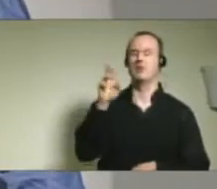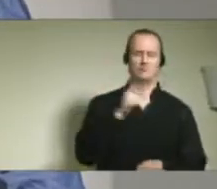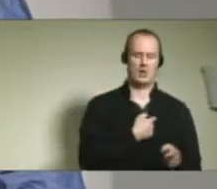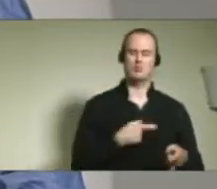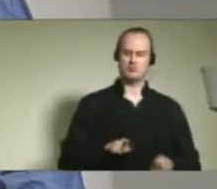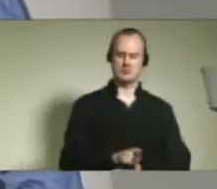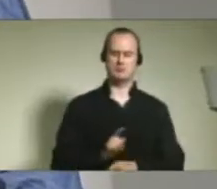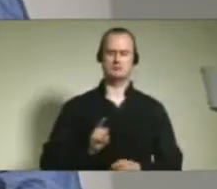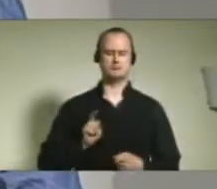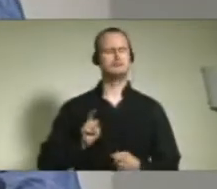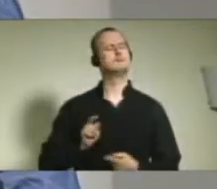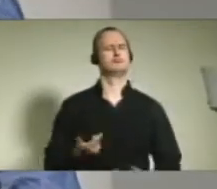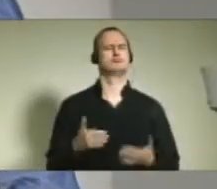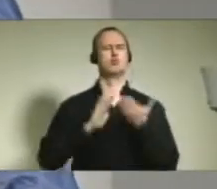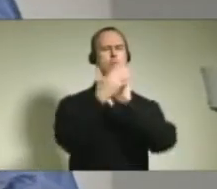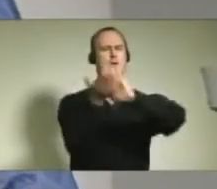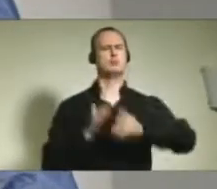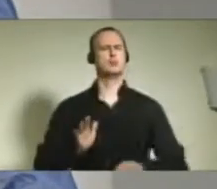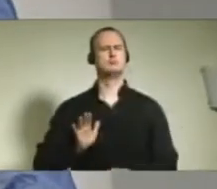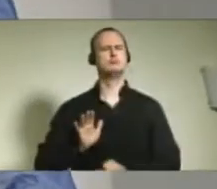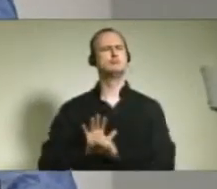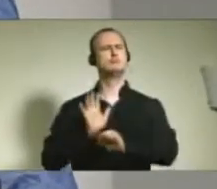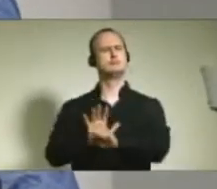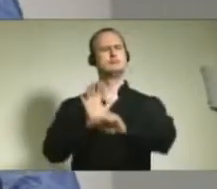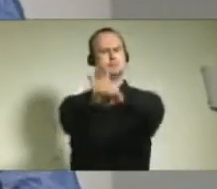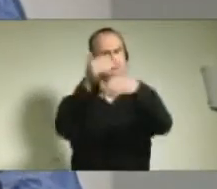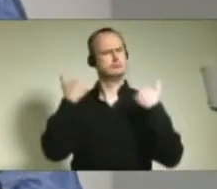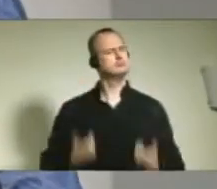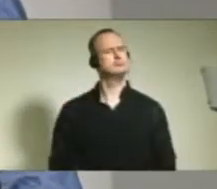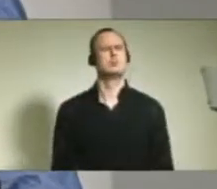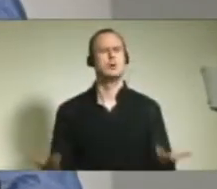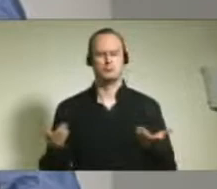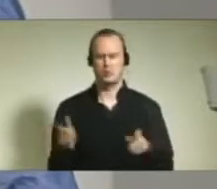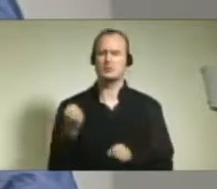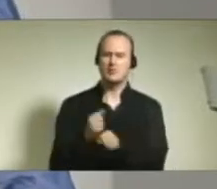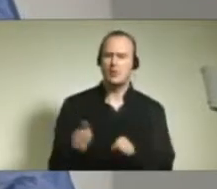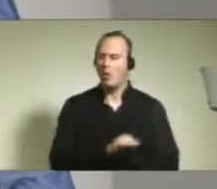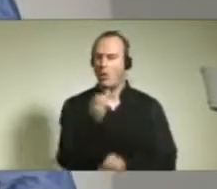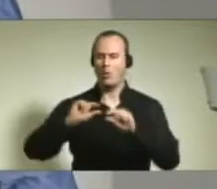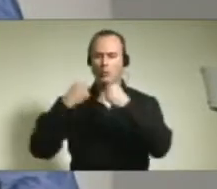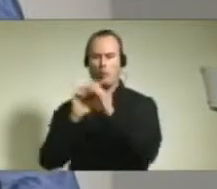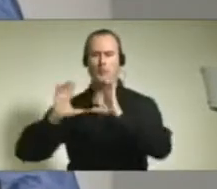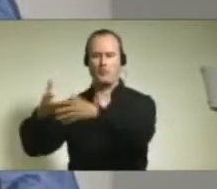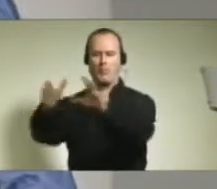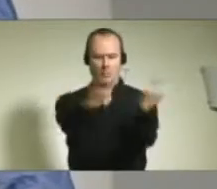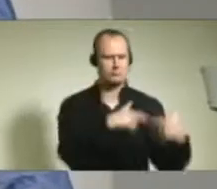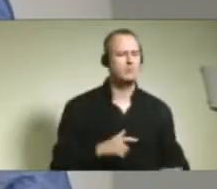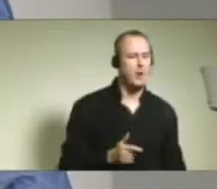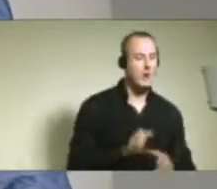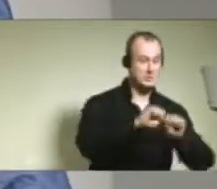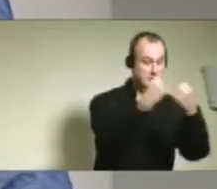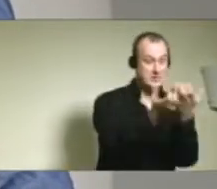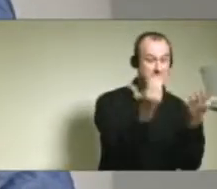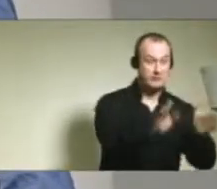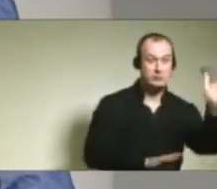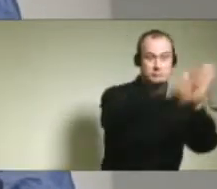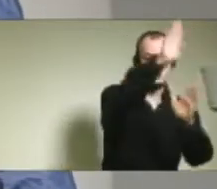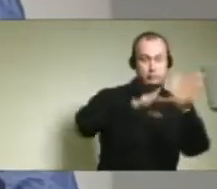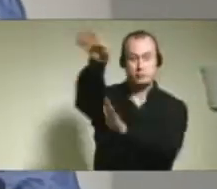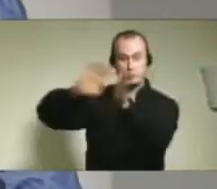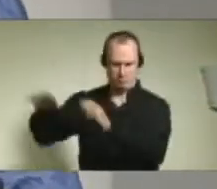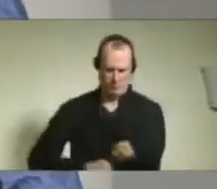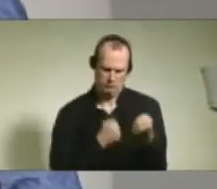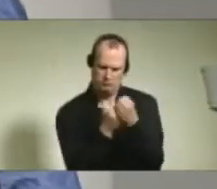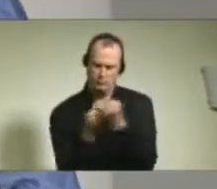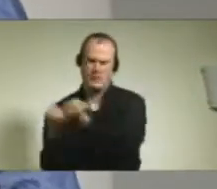militant communautaire et de travailler avec d'autres groupes qui peuvent vraiment faire évoluer la société. Alors, je voudrais vous situer un